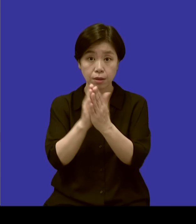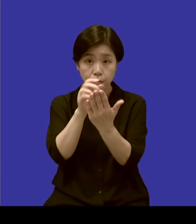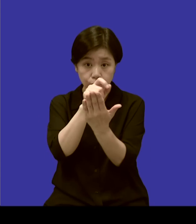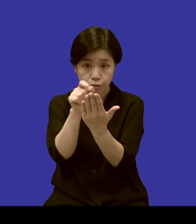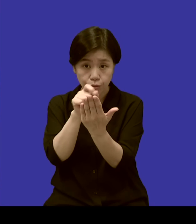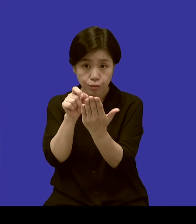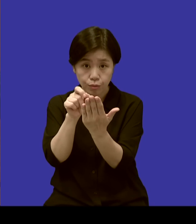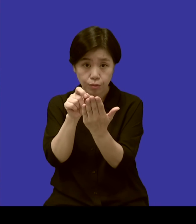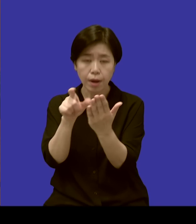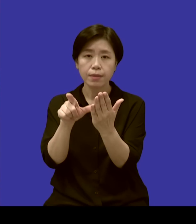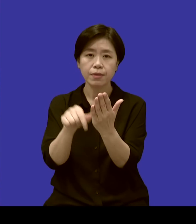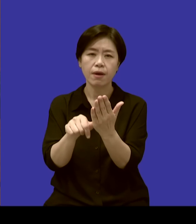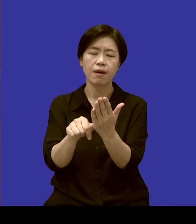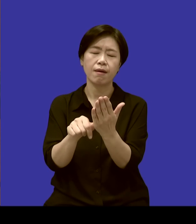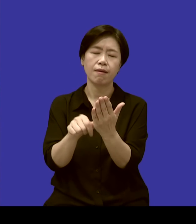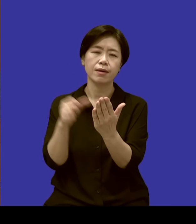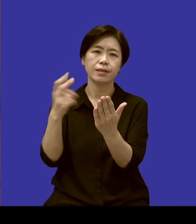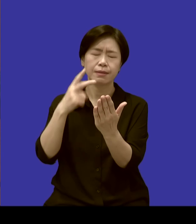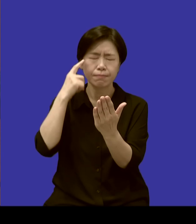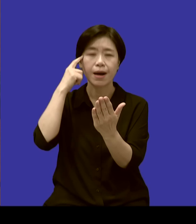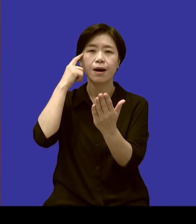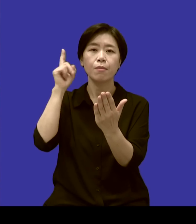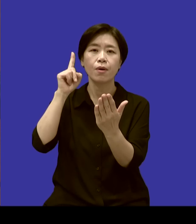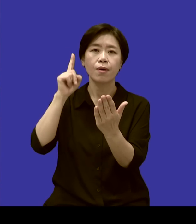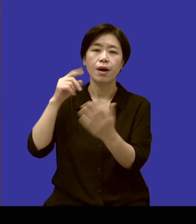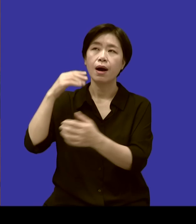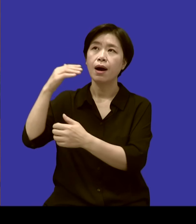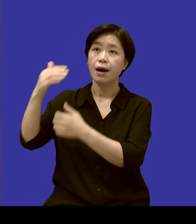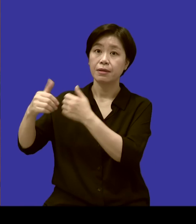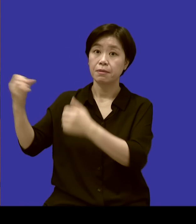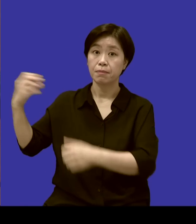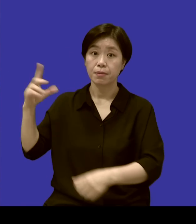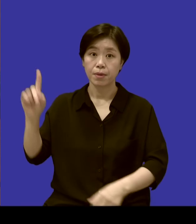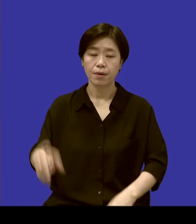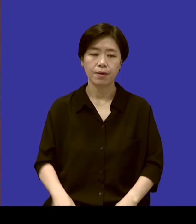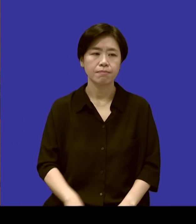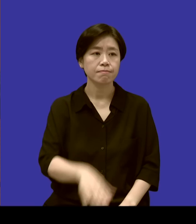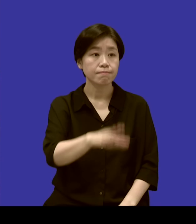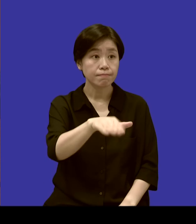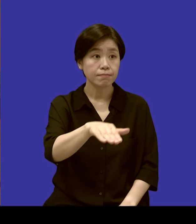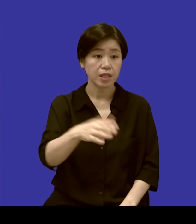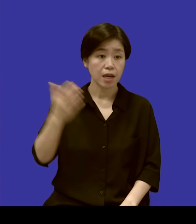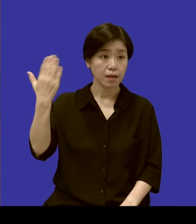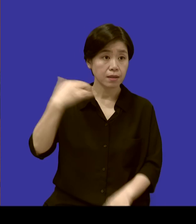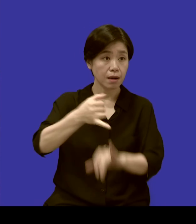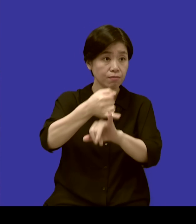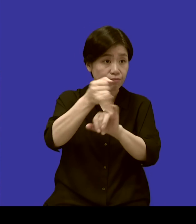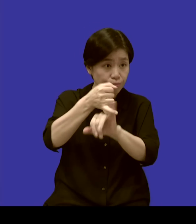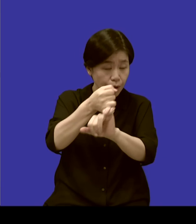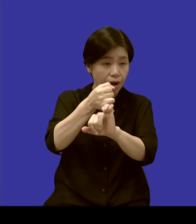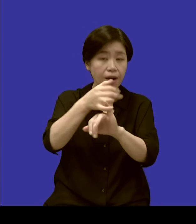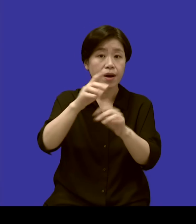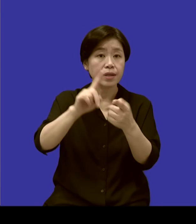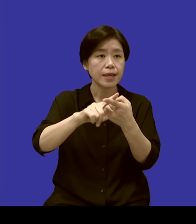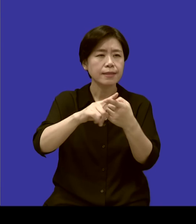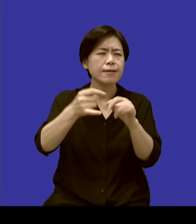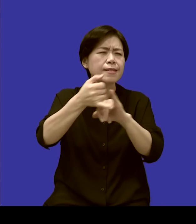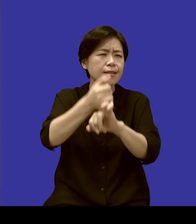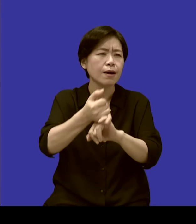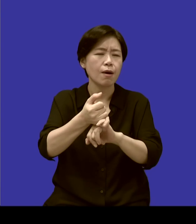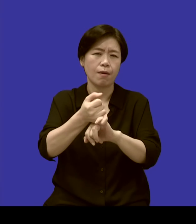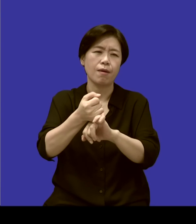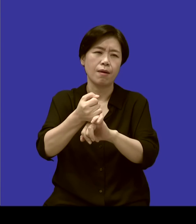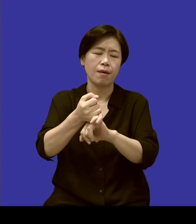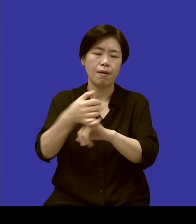거 지켜라. 그리고 그때 본문 내용이 그거였어요. 서운한 걸 지켜라. 그래서 계속 하게